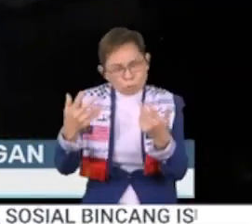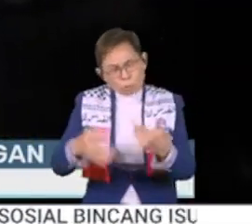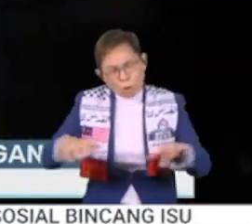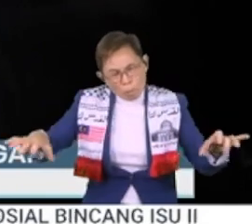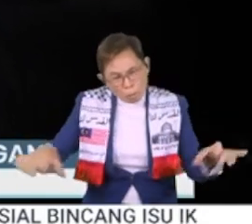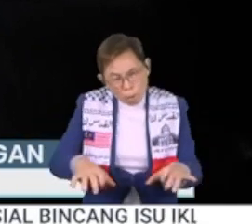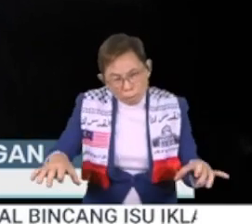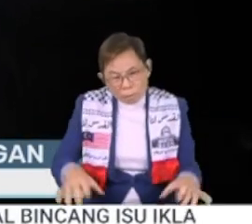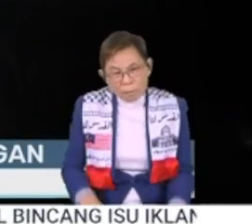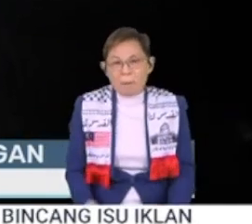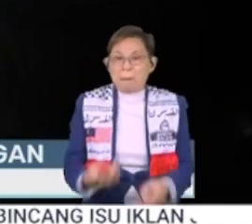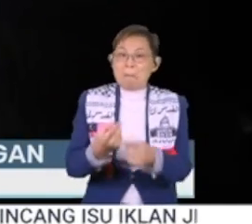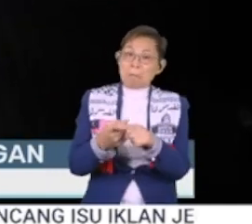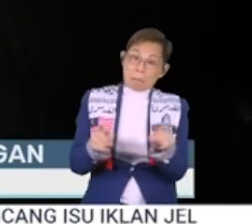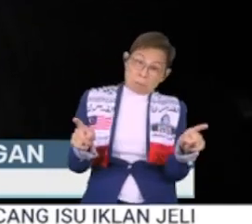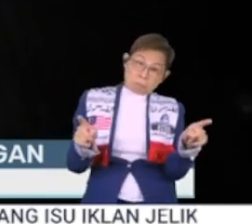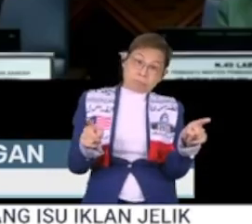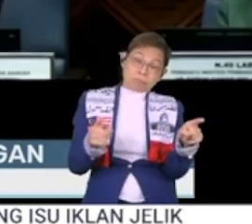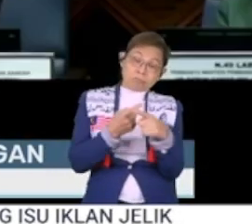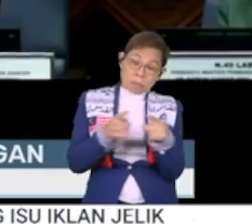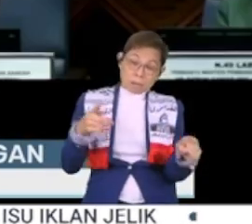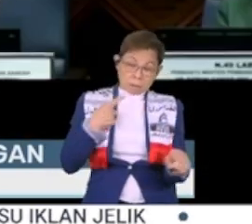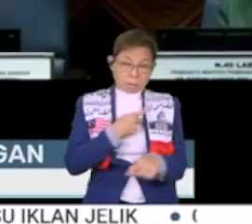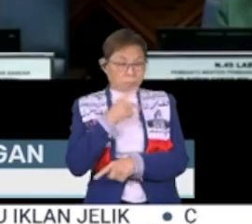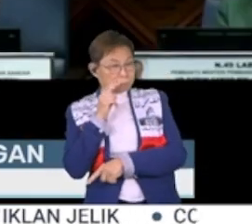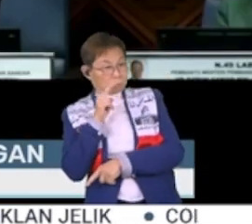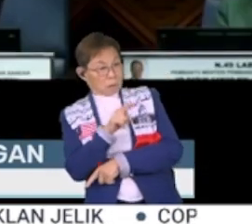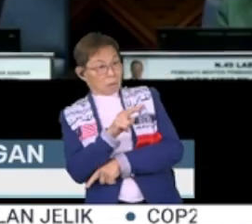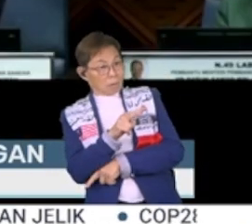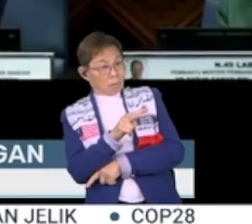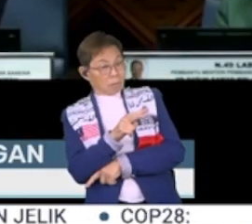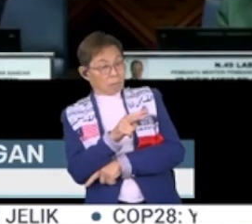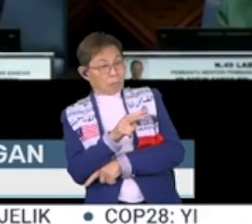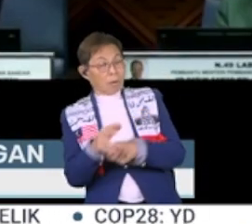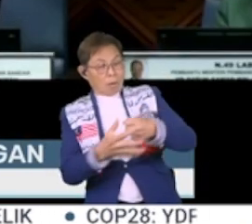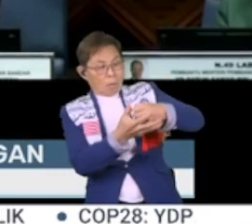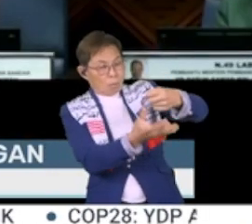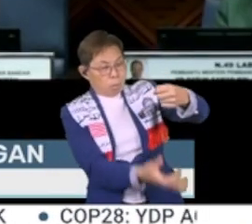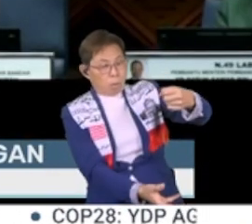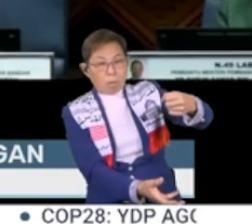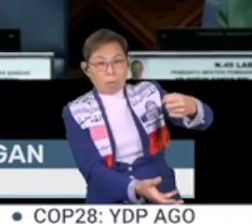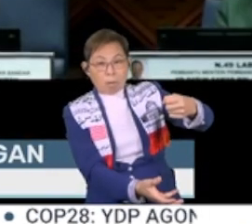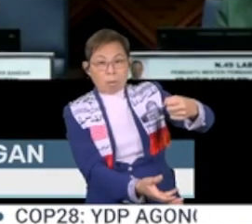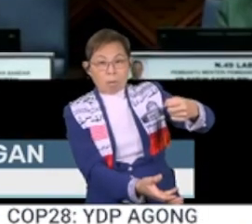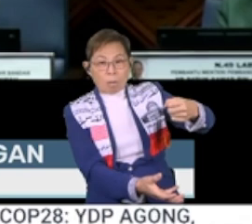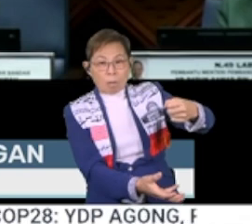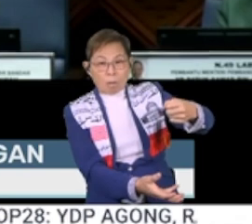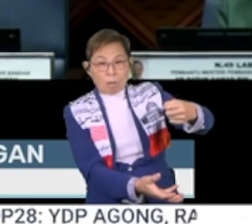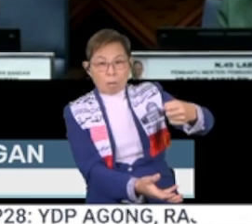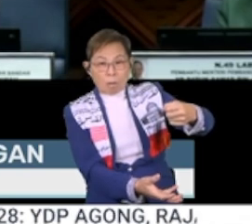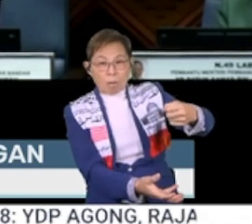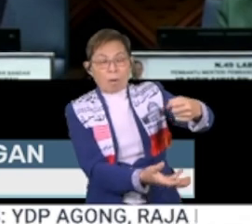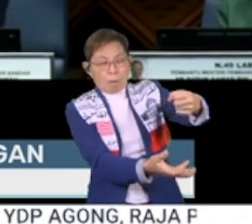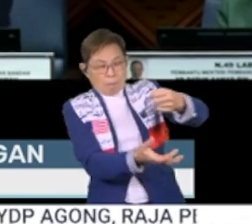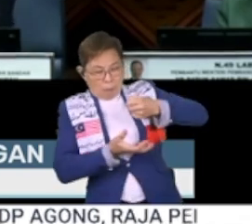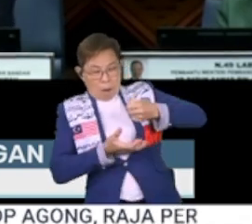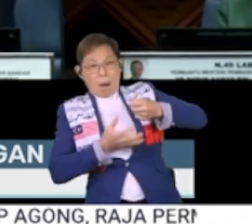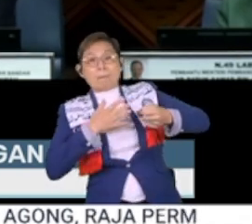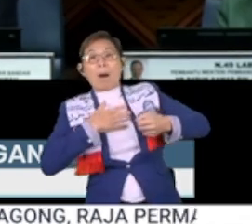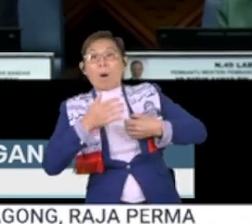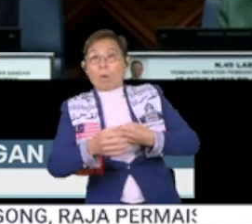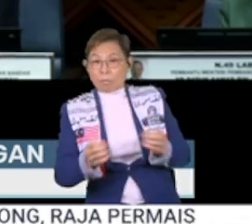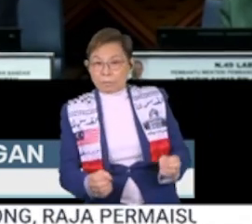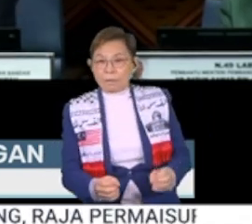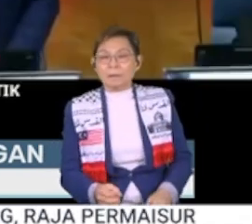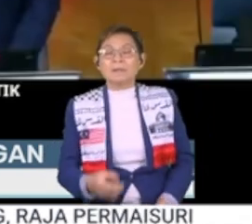dijalankan tetapi kita melihat kepada peruntukan yang telah diturunkan kepada kemintinian kami Beliau